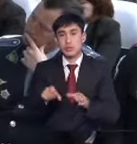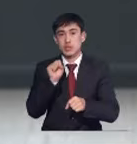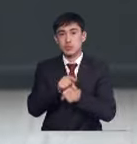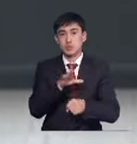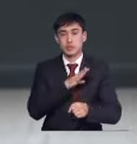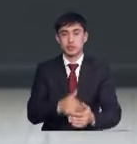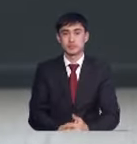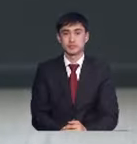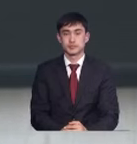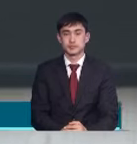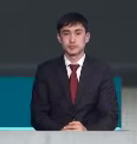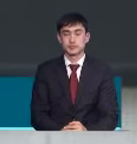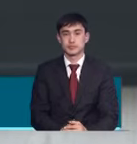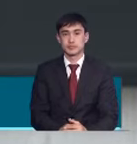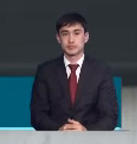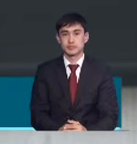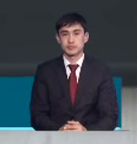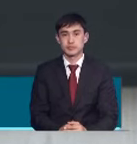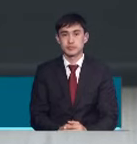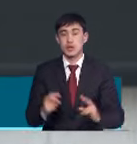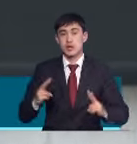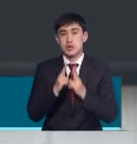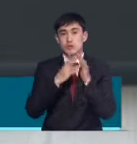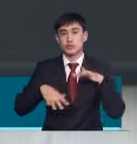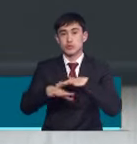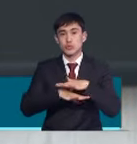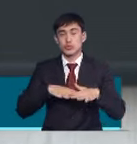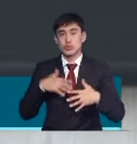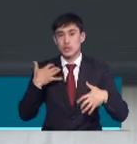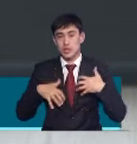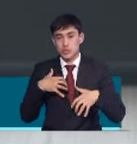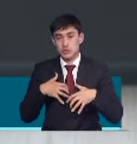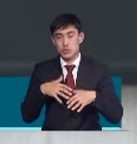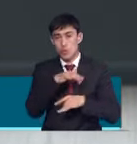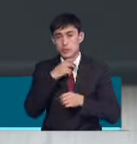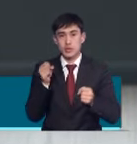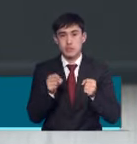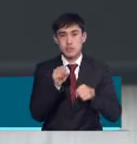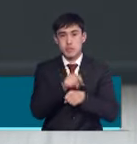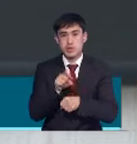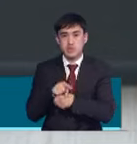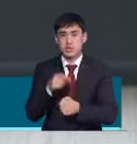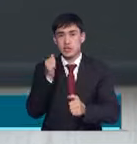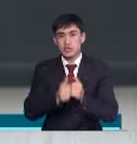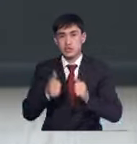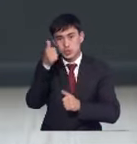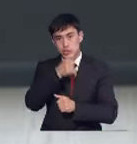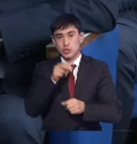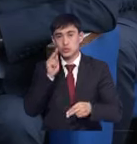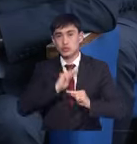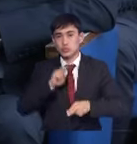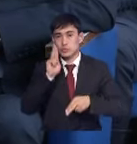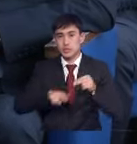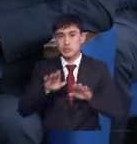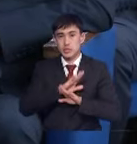берді. Инфраструктура өте нашар, көптеген мердігерлердің жылдап жұмыс бітірмеуі әдет